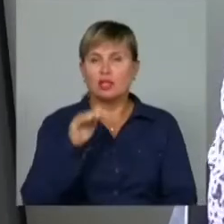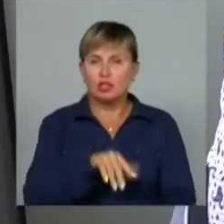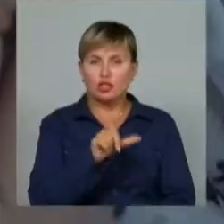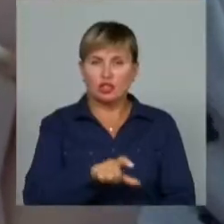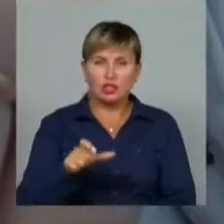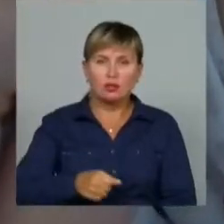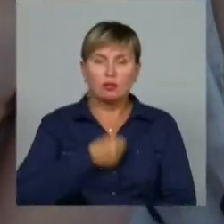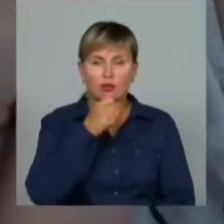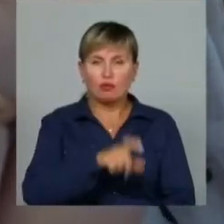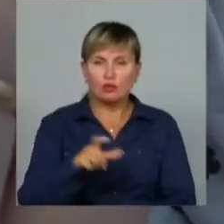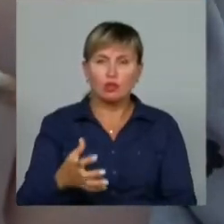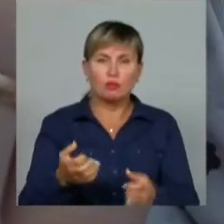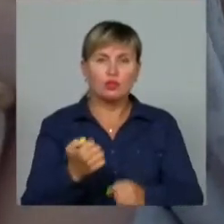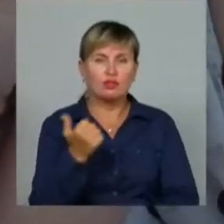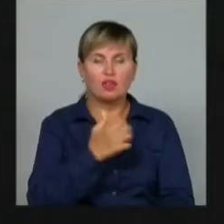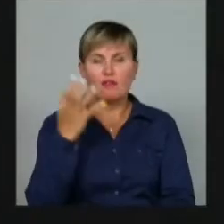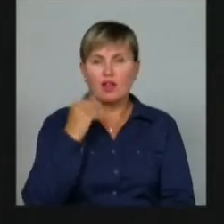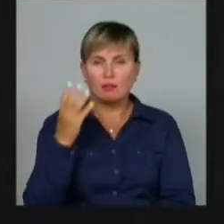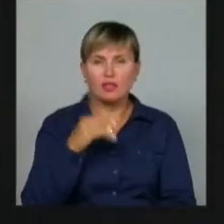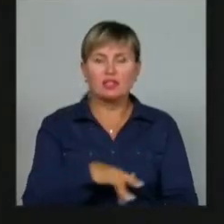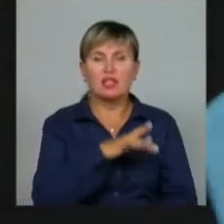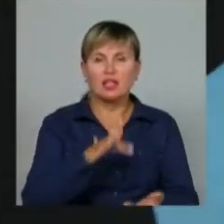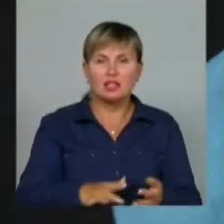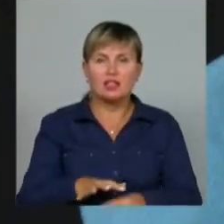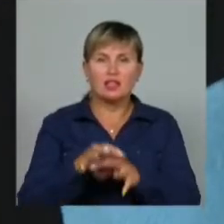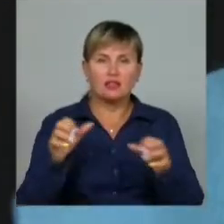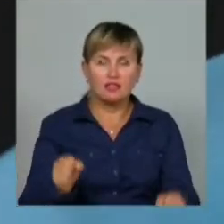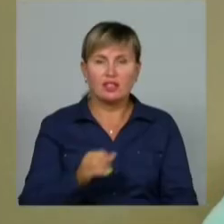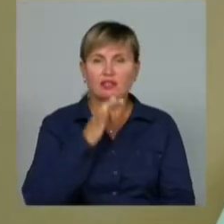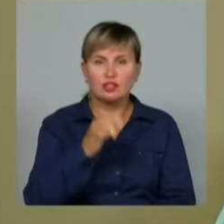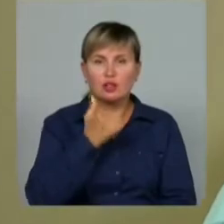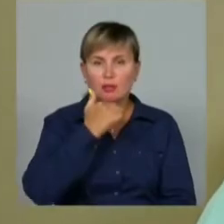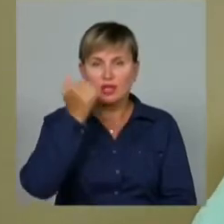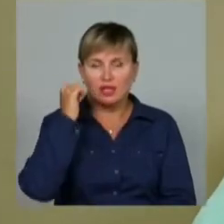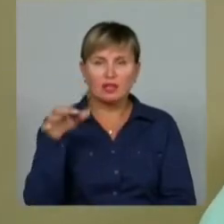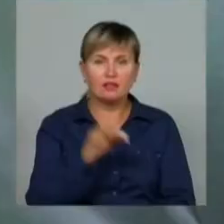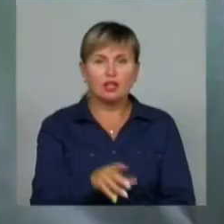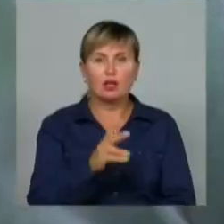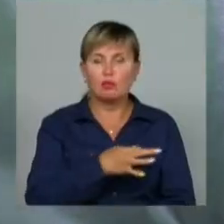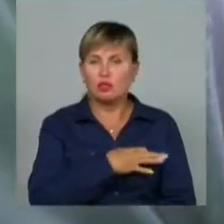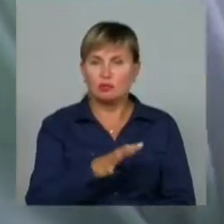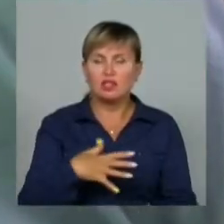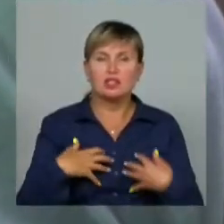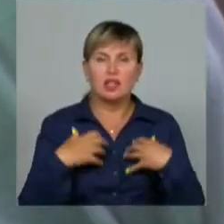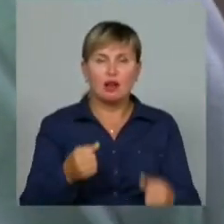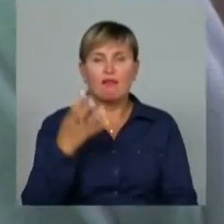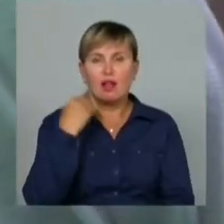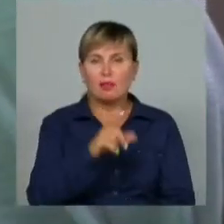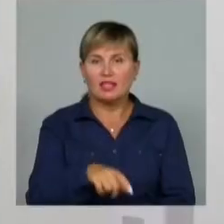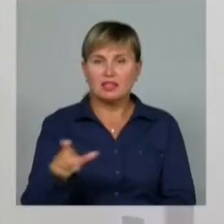преклонного возраста получили вакцину в Алматы. Городские власти выразили благодарность всем, кому не безразлично здоровье